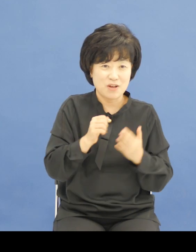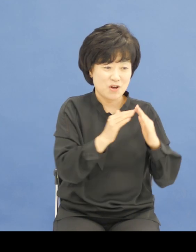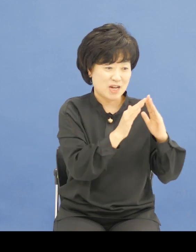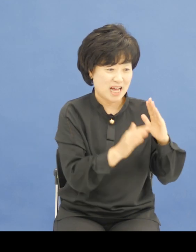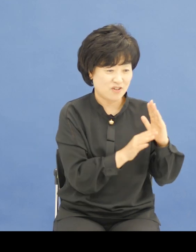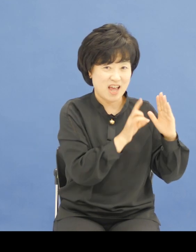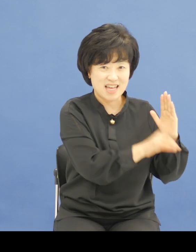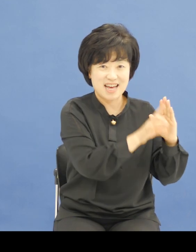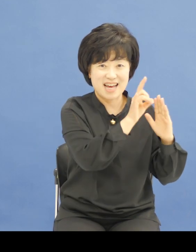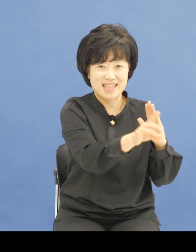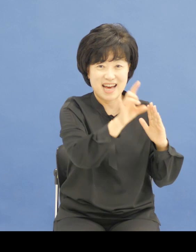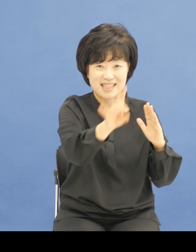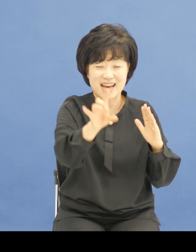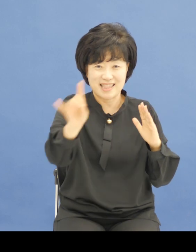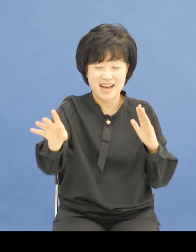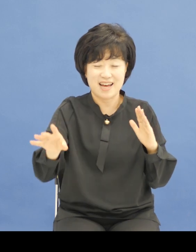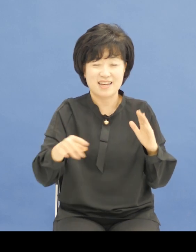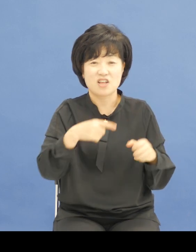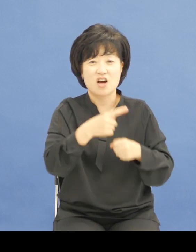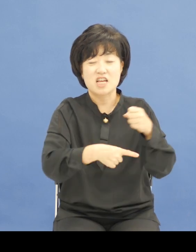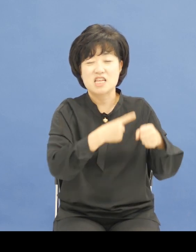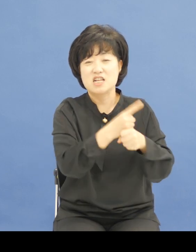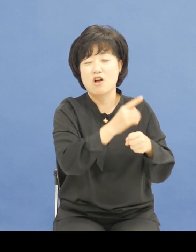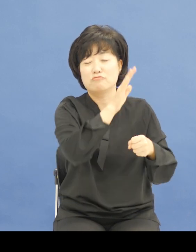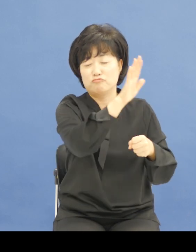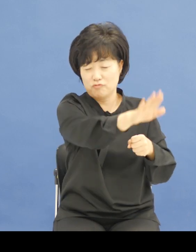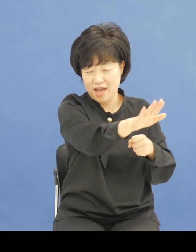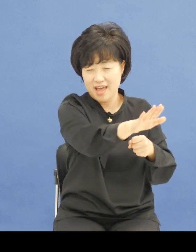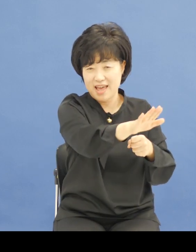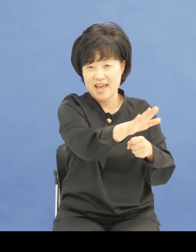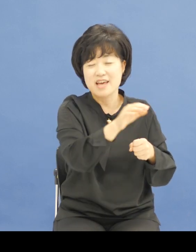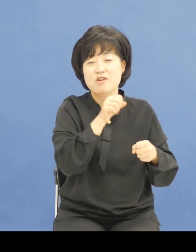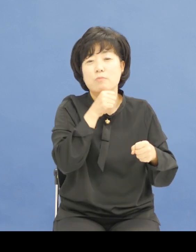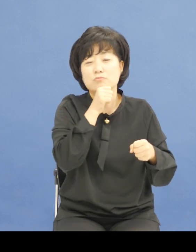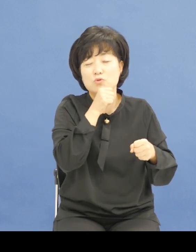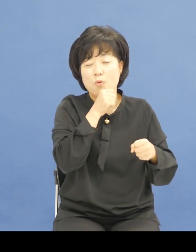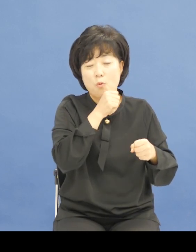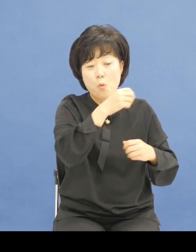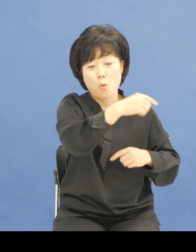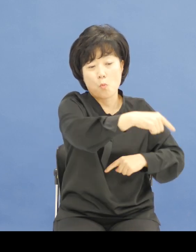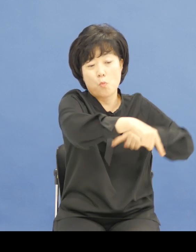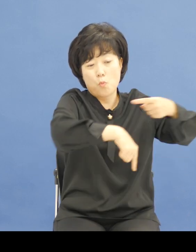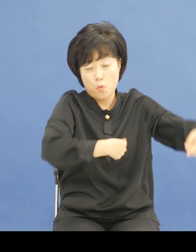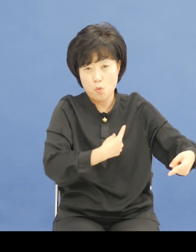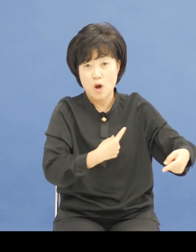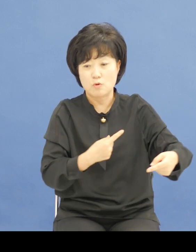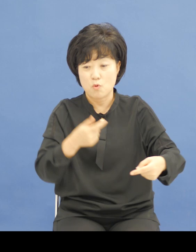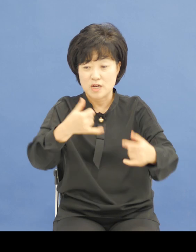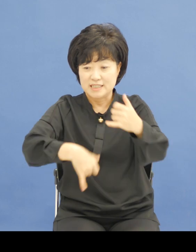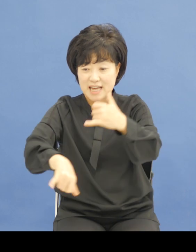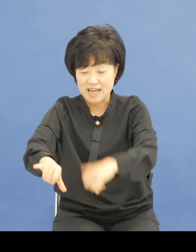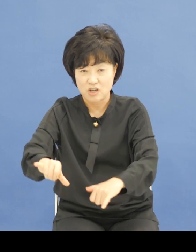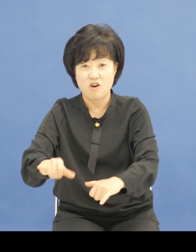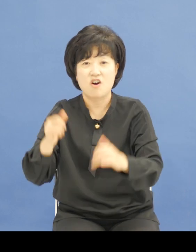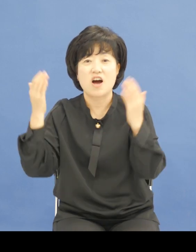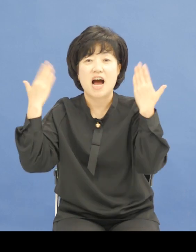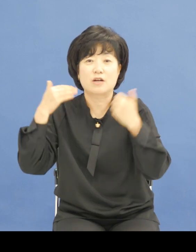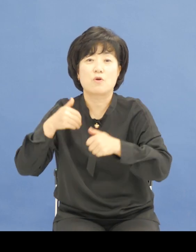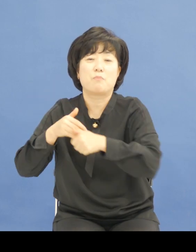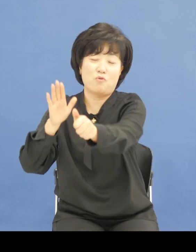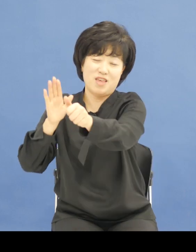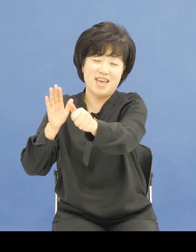1년 후에 이제 곧 똑같은 크기를 돌려받고 그걸로 새끼를 낳아서 아이들 학교를 보내라. 네. 그렇게 해서